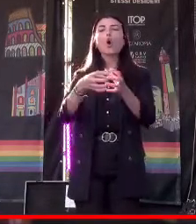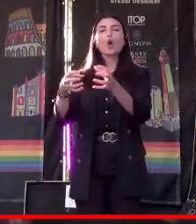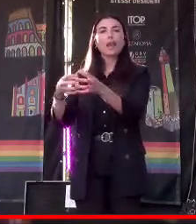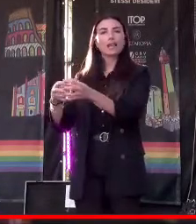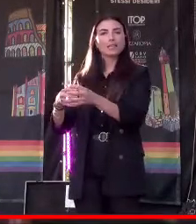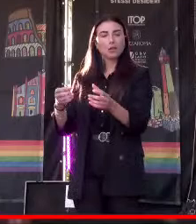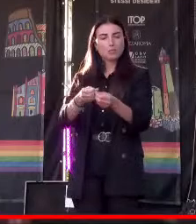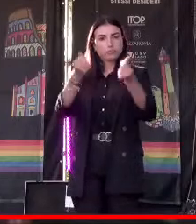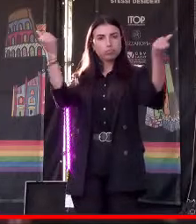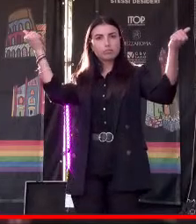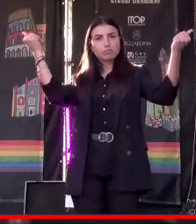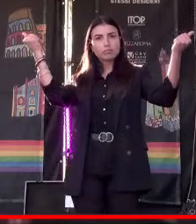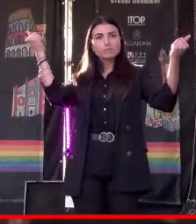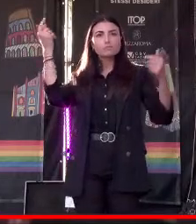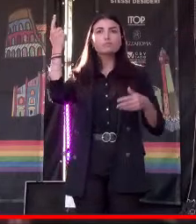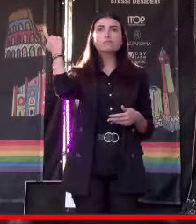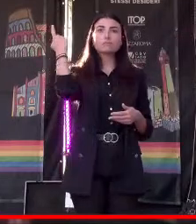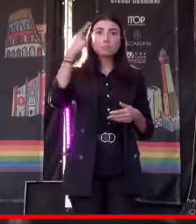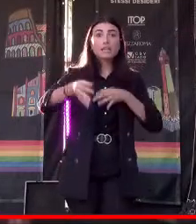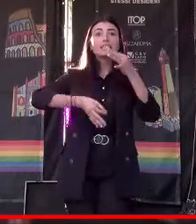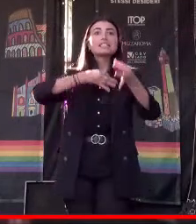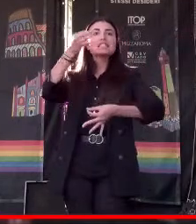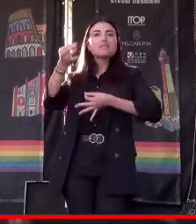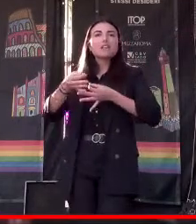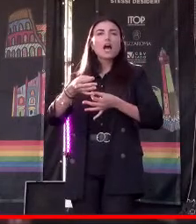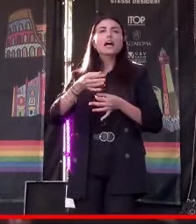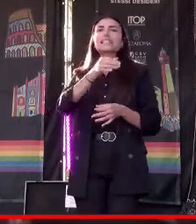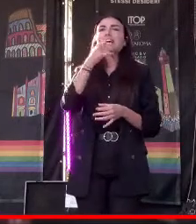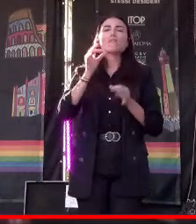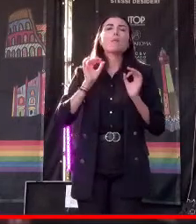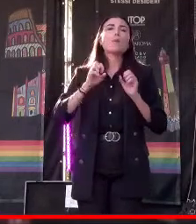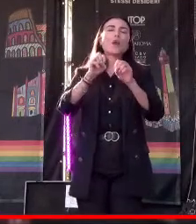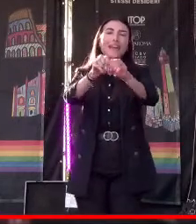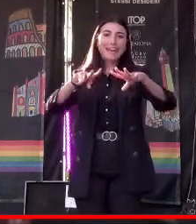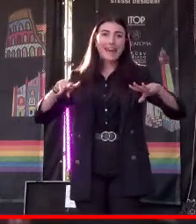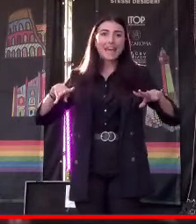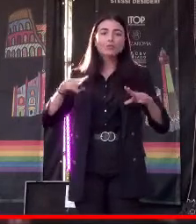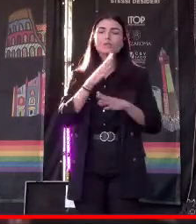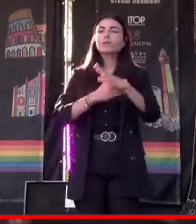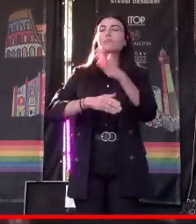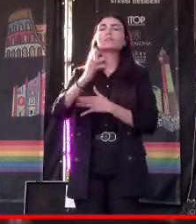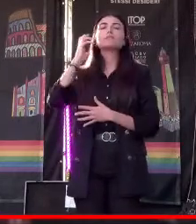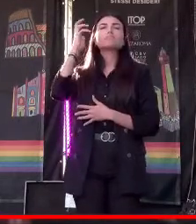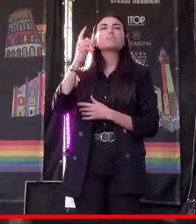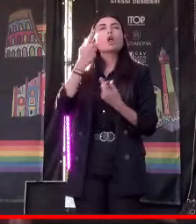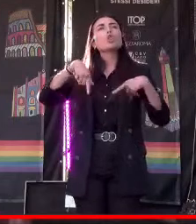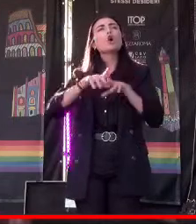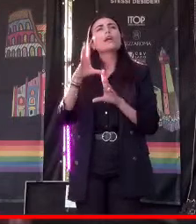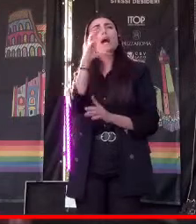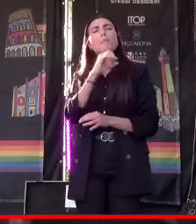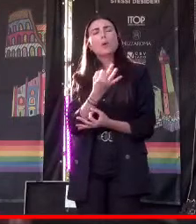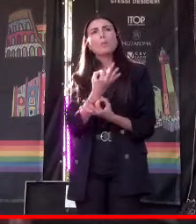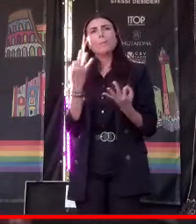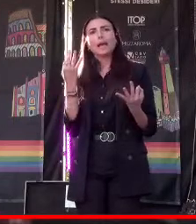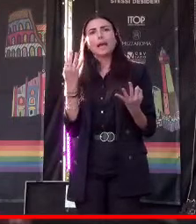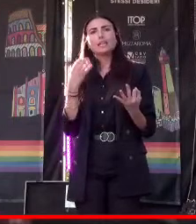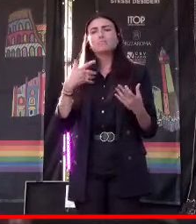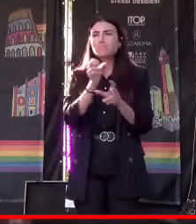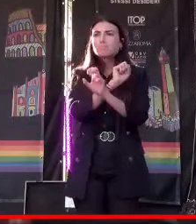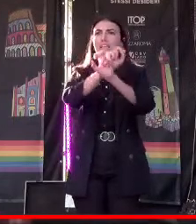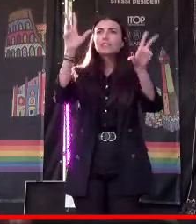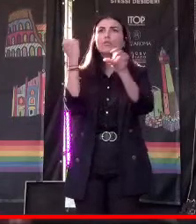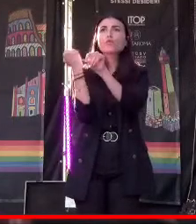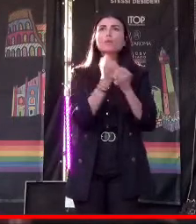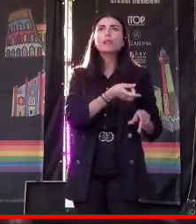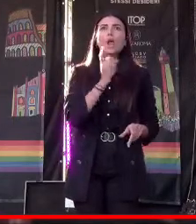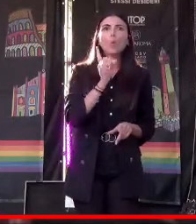abbiamo immediatamente iniziato a far parte del network, il Disability Pride, perché ci rendiamo conto appunto che il messaggio